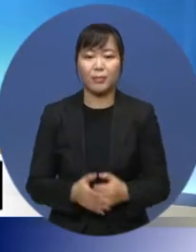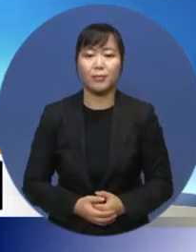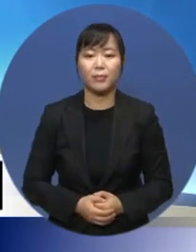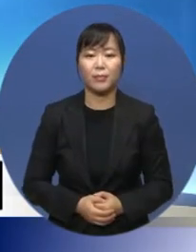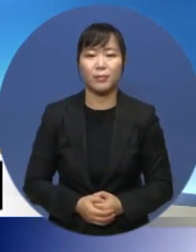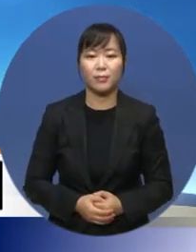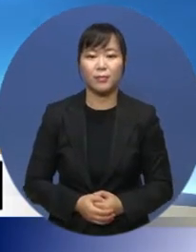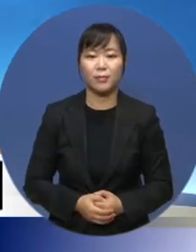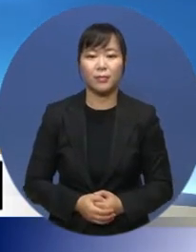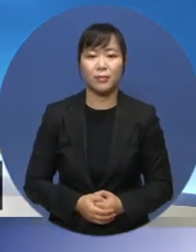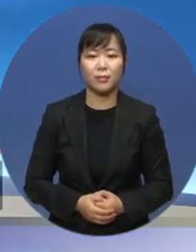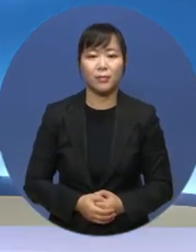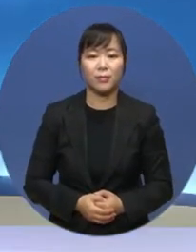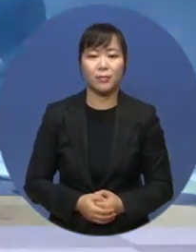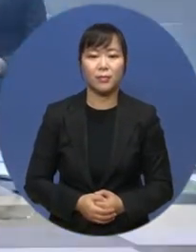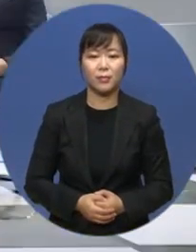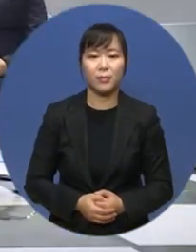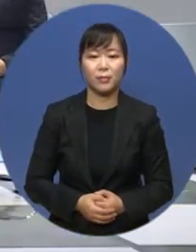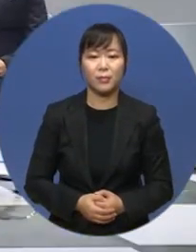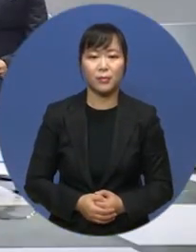보도에 박성용 기자입니다.